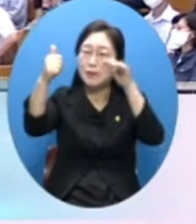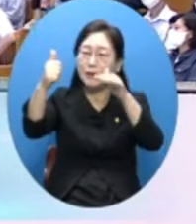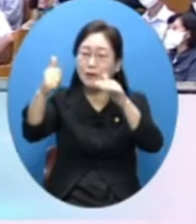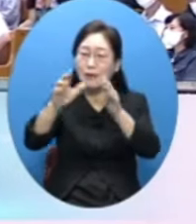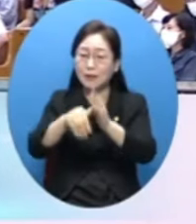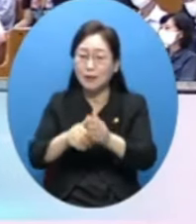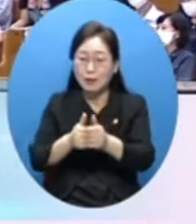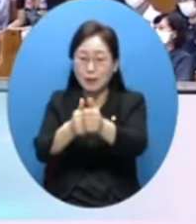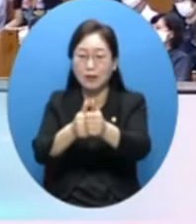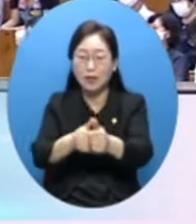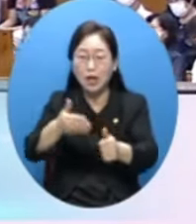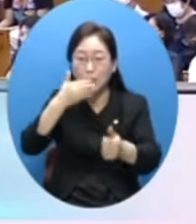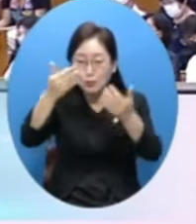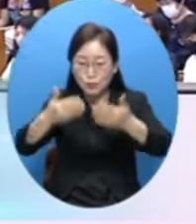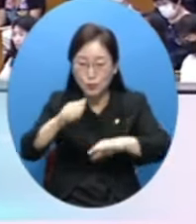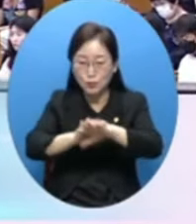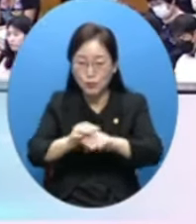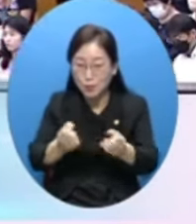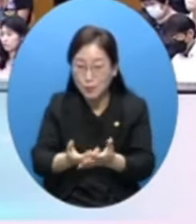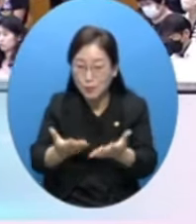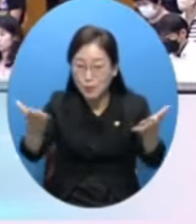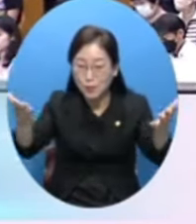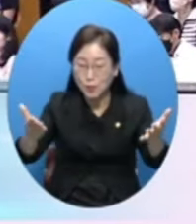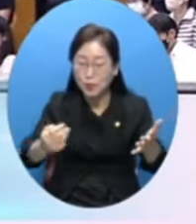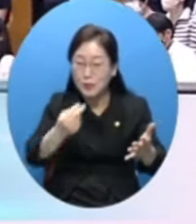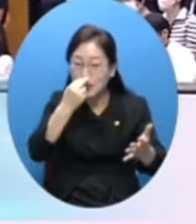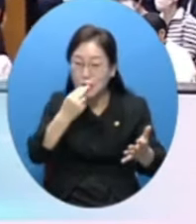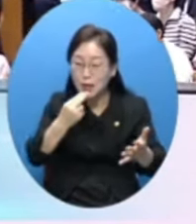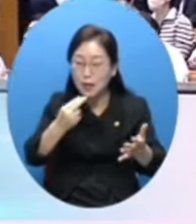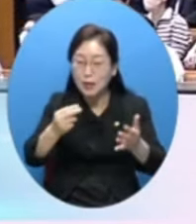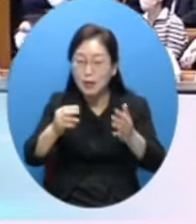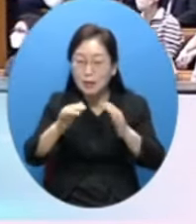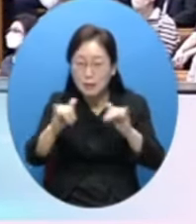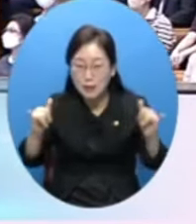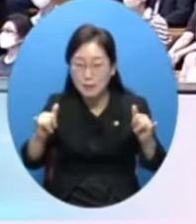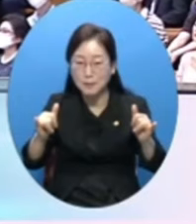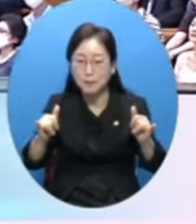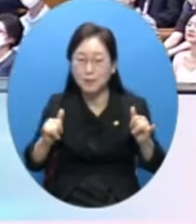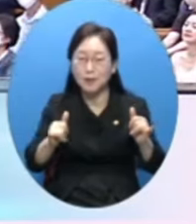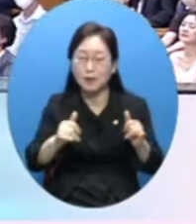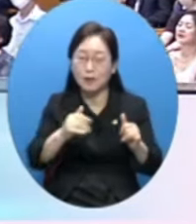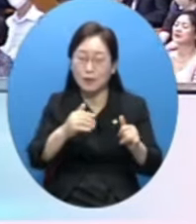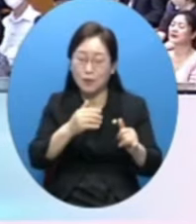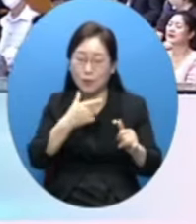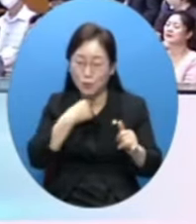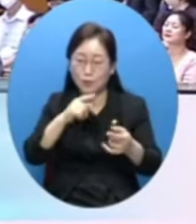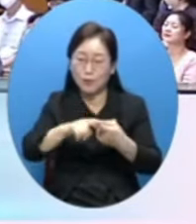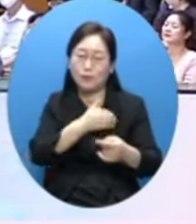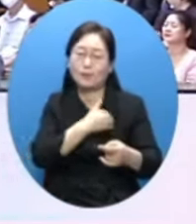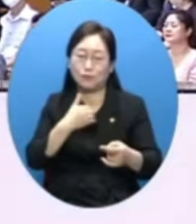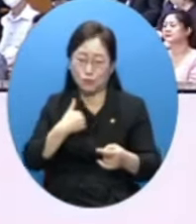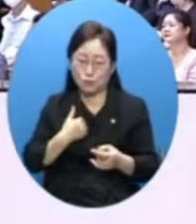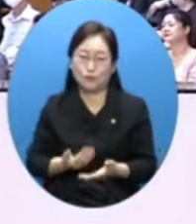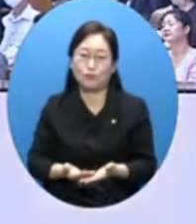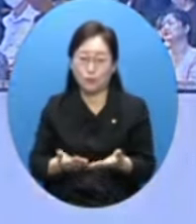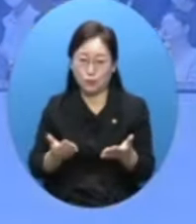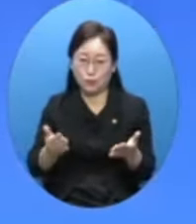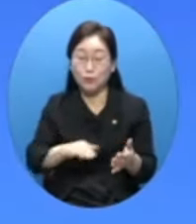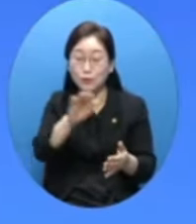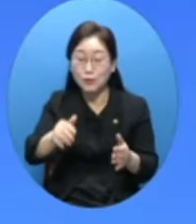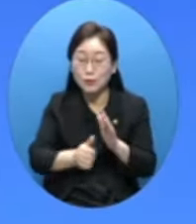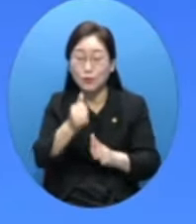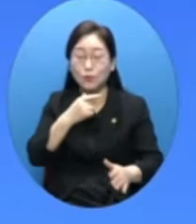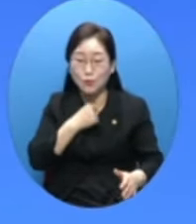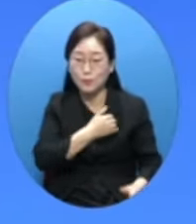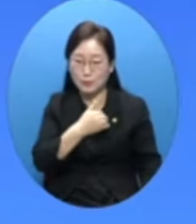것을 주시며 손을 펴사 모든 생물의 손을 만족하게 하시니이다. 주님께서 우리의 손을 만족하게